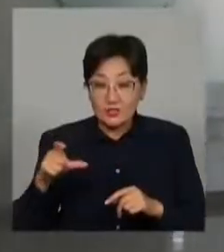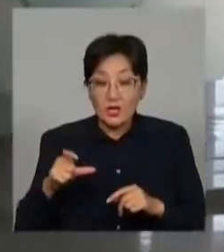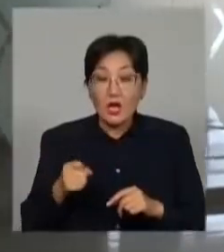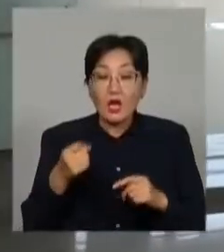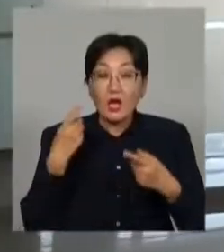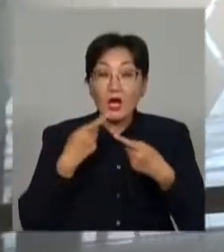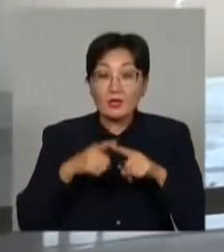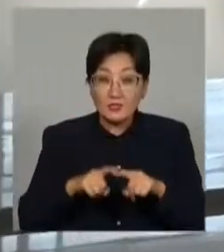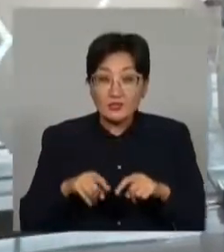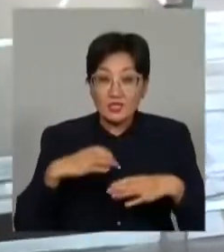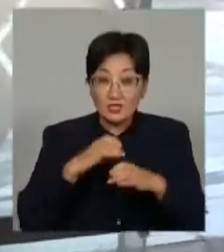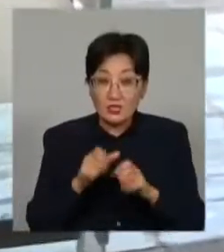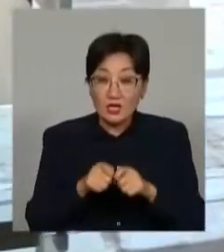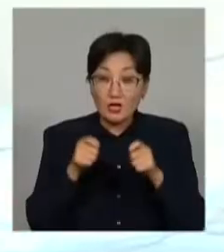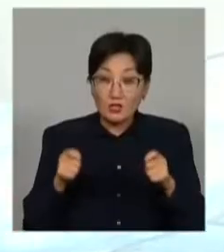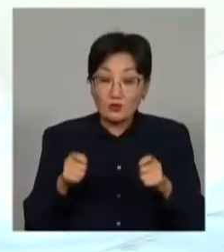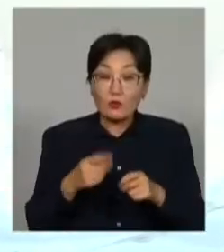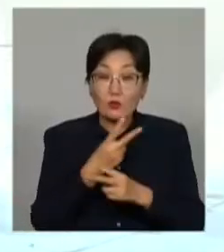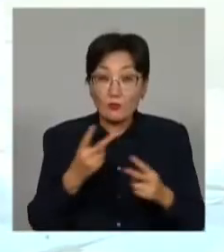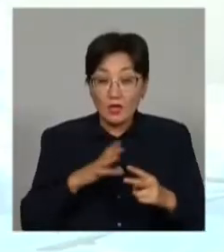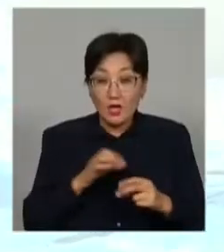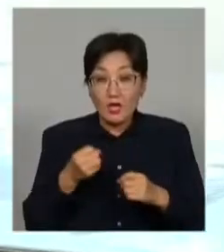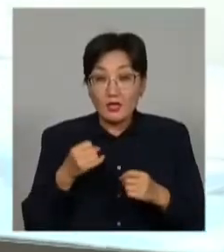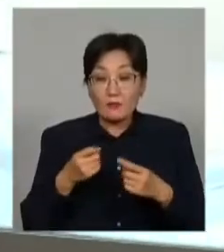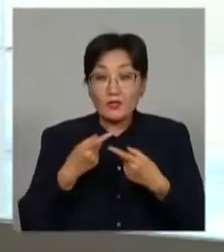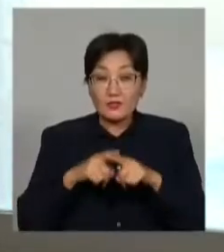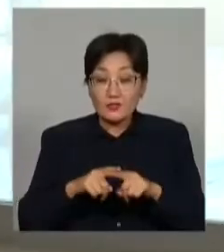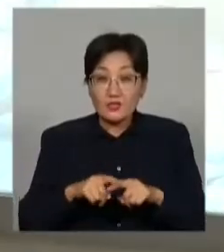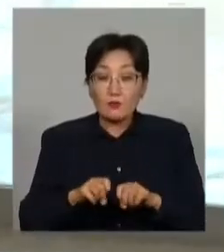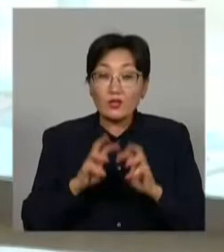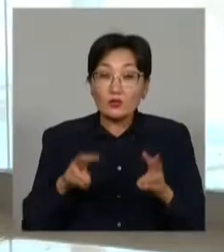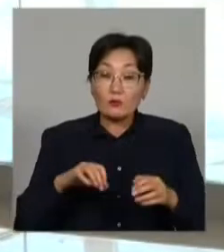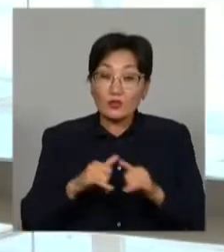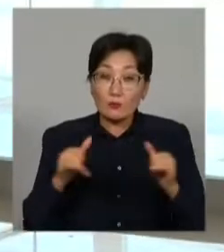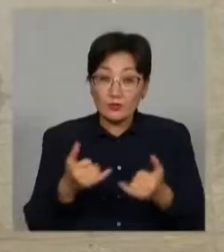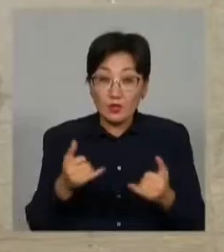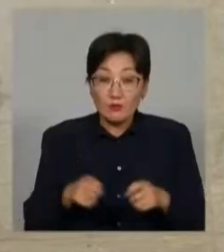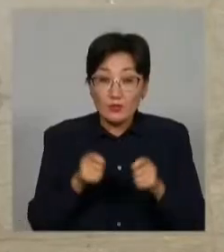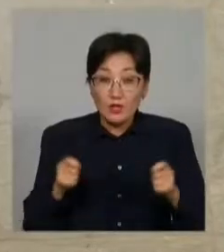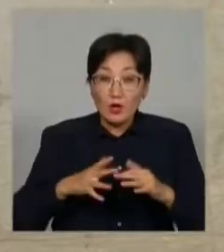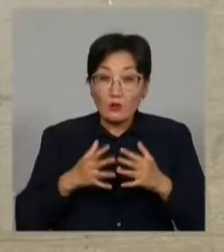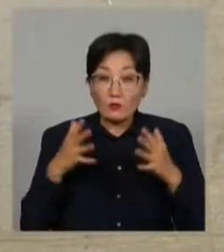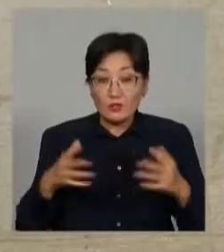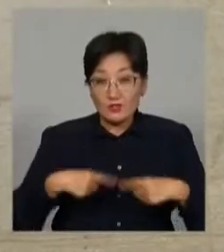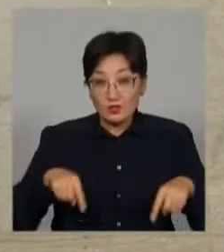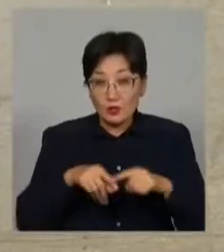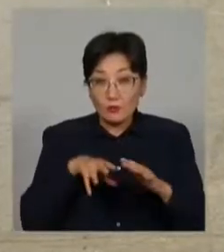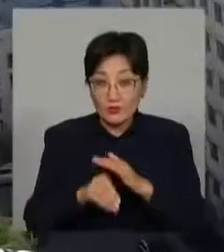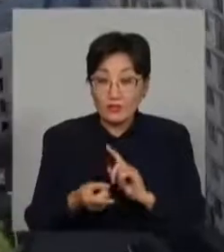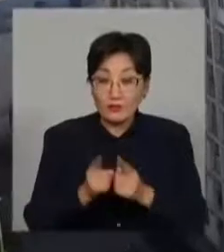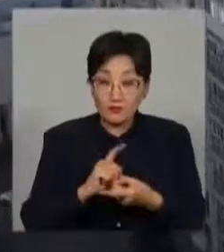IT зертхананың ашылуға дайындығын қарап шықты. Бұл IT индустрия инфрақұрылымын дамыту үшін құрылған ауқымды орталықтың